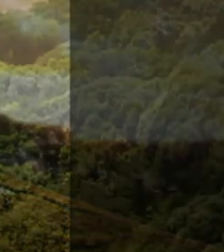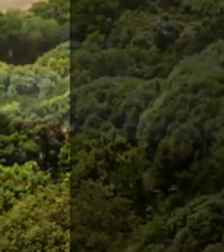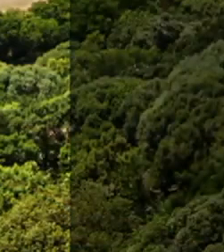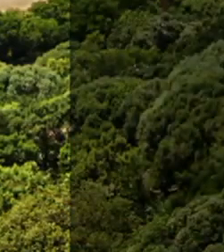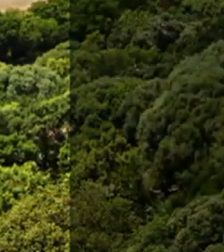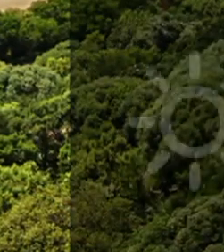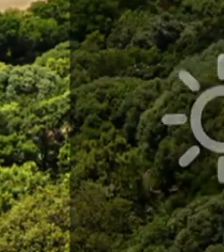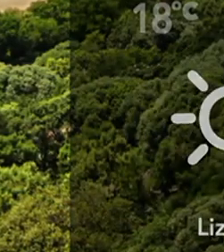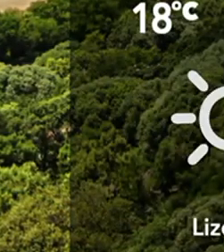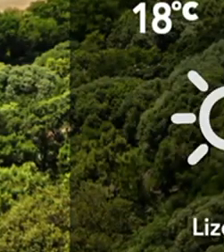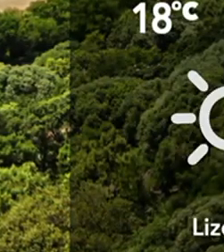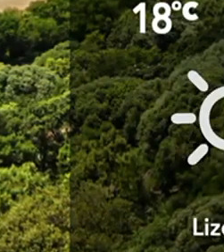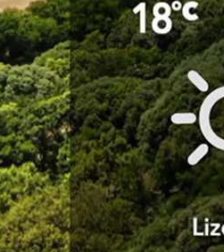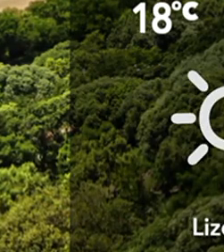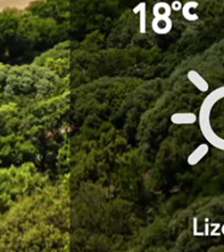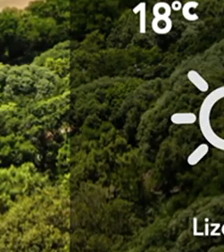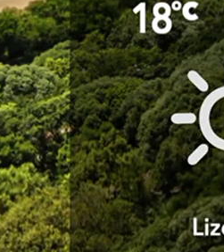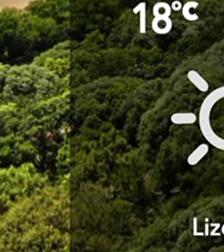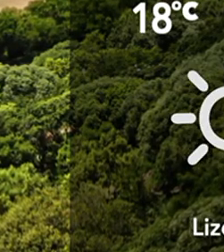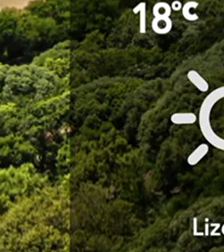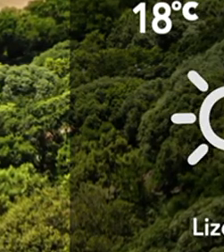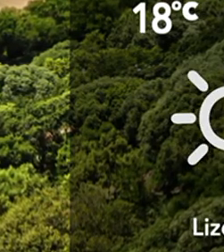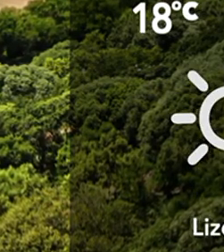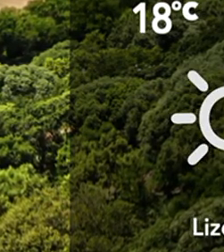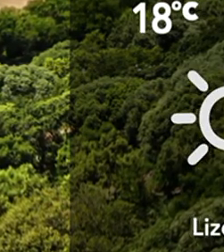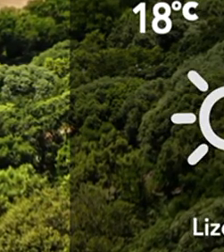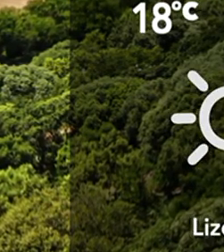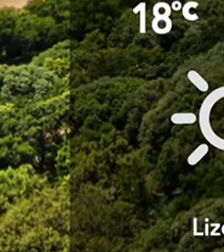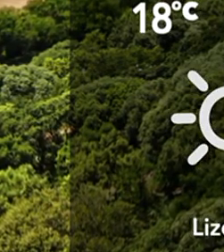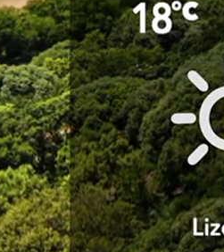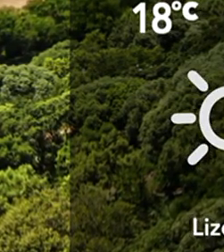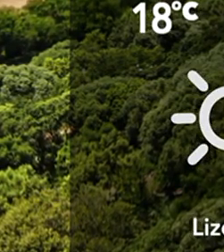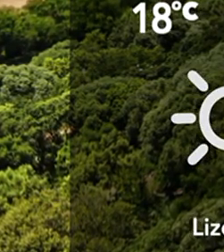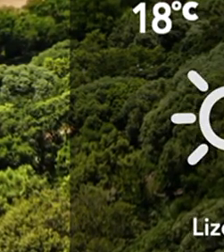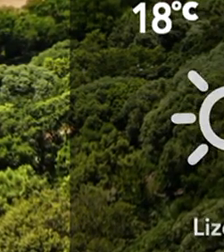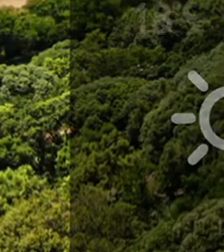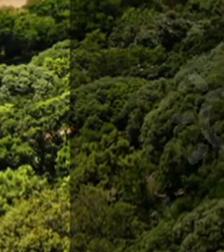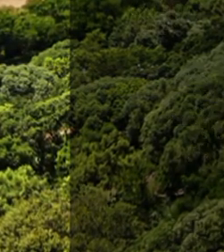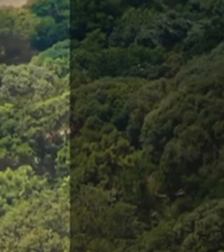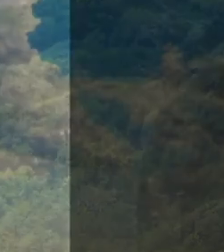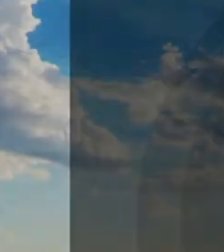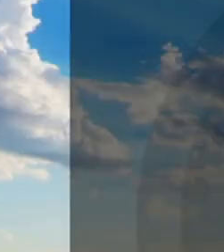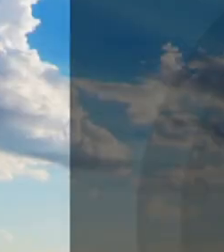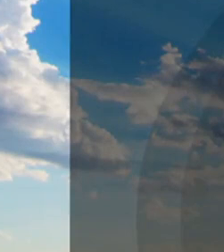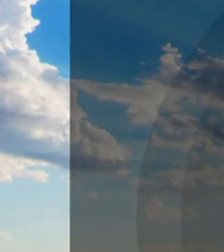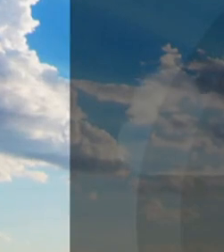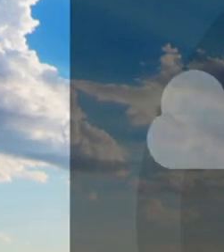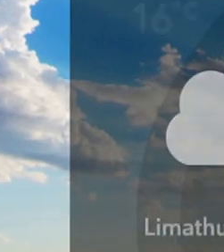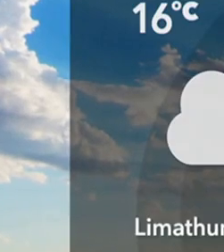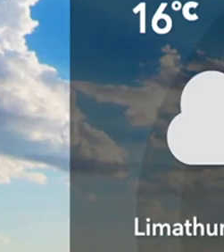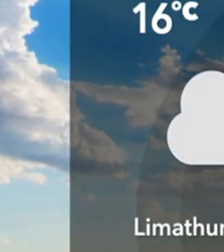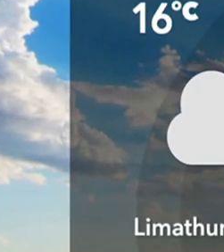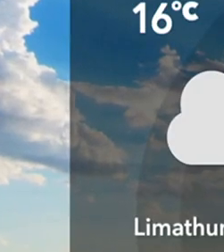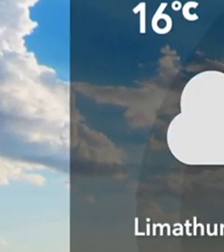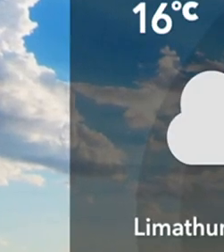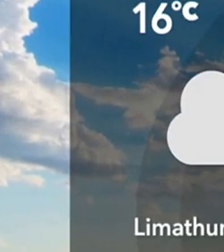angephi. Kanalo kwiphondo lilalela phaya eGauteng eJohannesburg ngo-29 degrees ozole nje kamandli phantse nje yonke imini phaa ngomso.